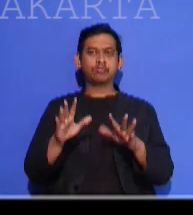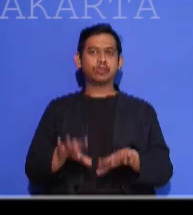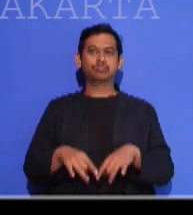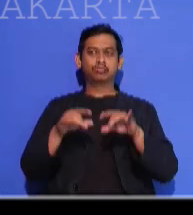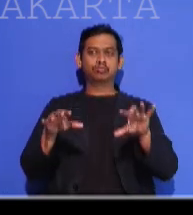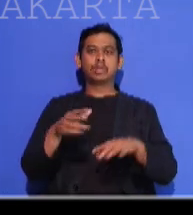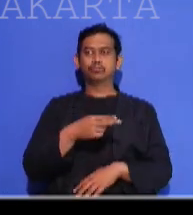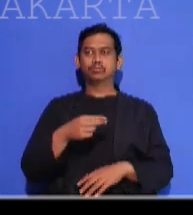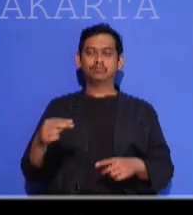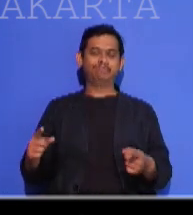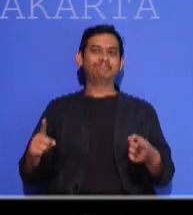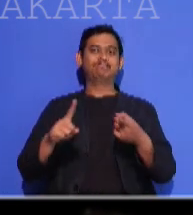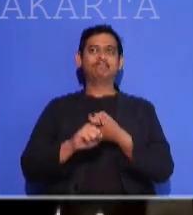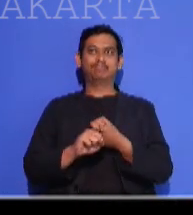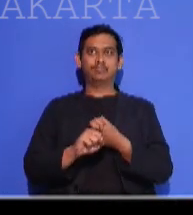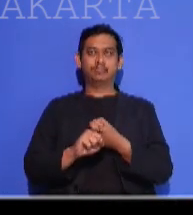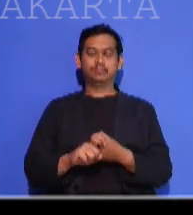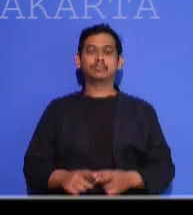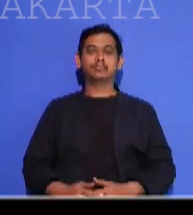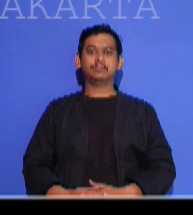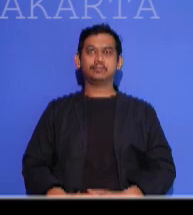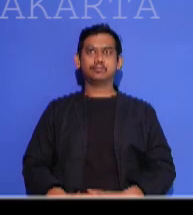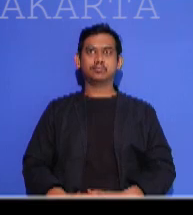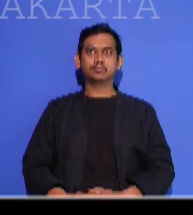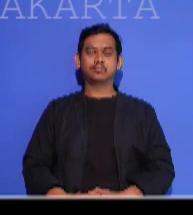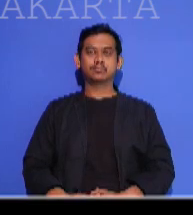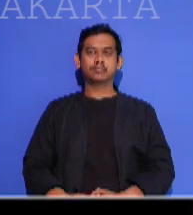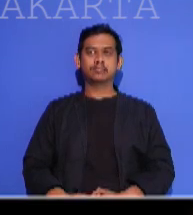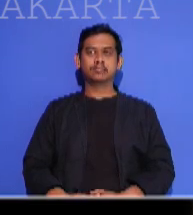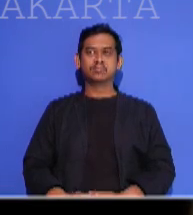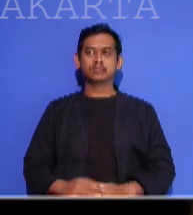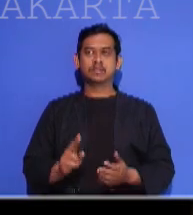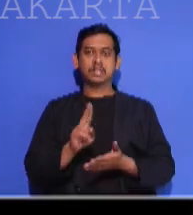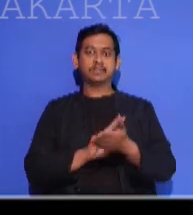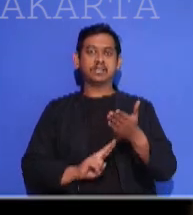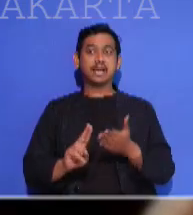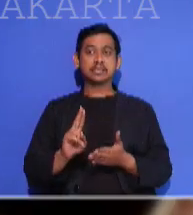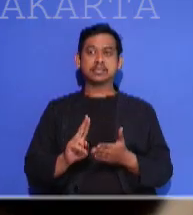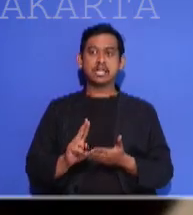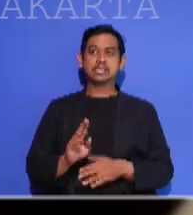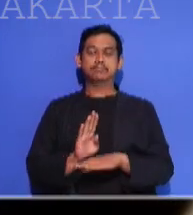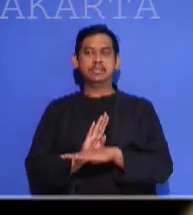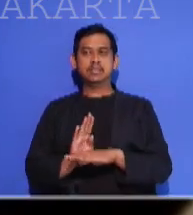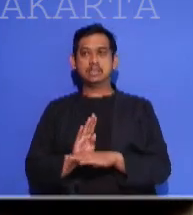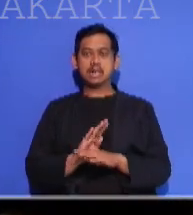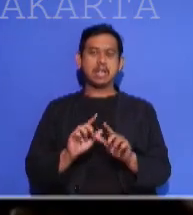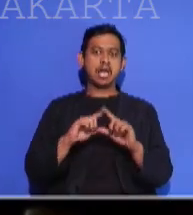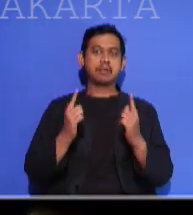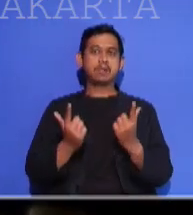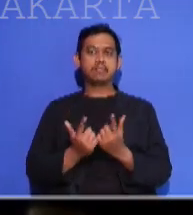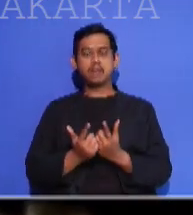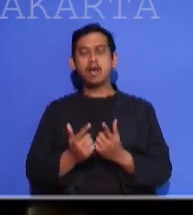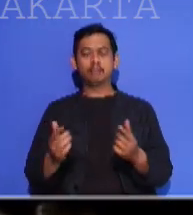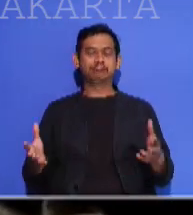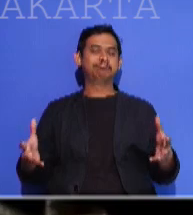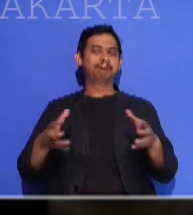baik di tingkat individu maupun melalui perluasan hubungan universitas dan kembagaan